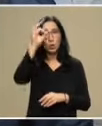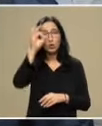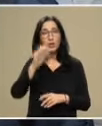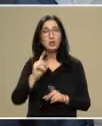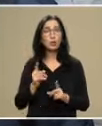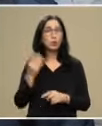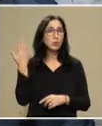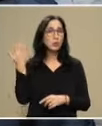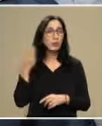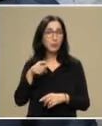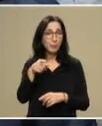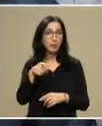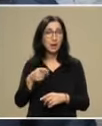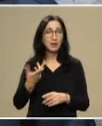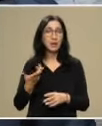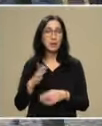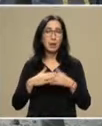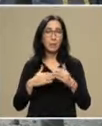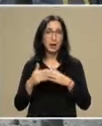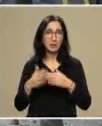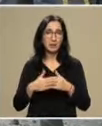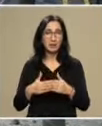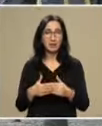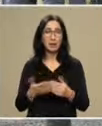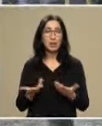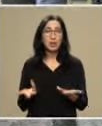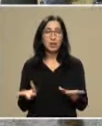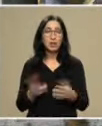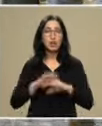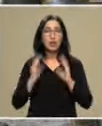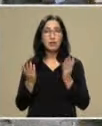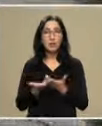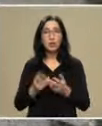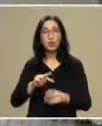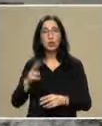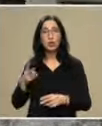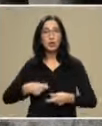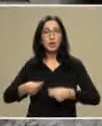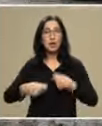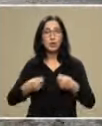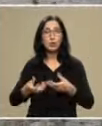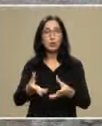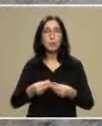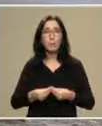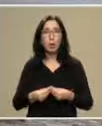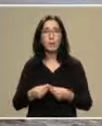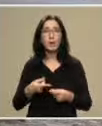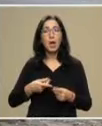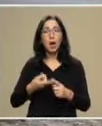ученици, които са били при тях на практика. Иначе всички други разходи се поемат